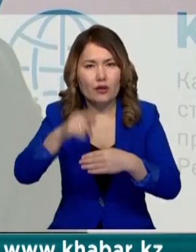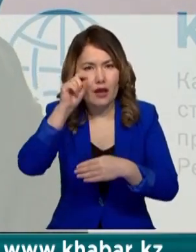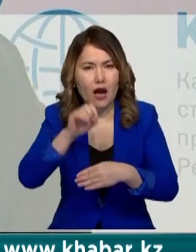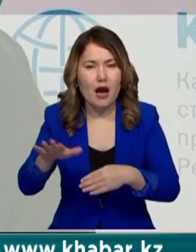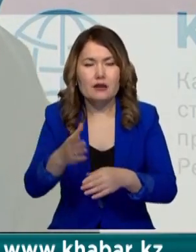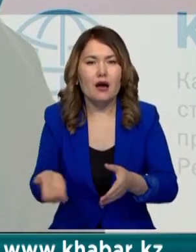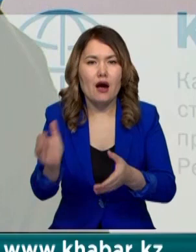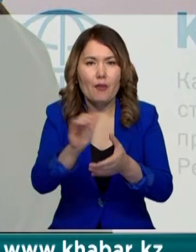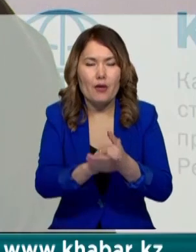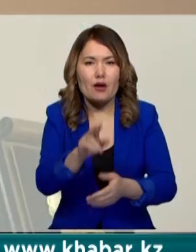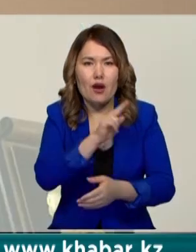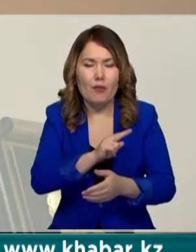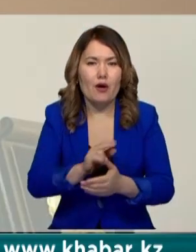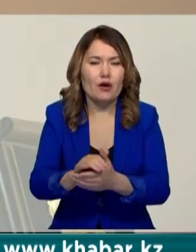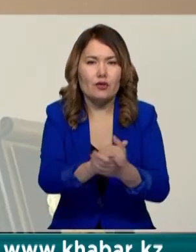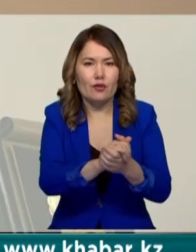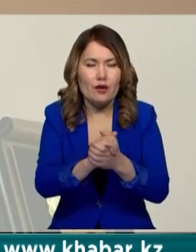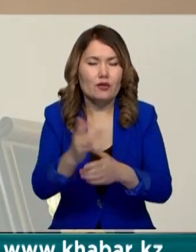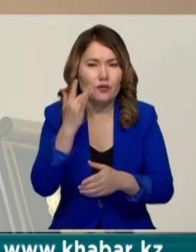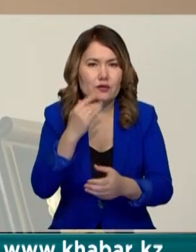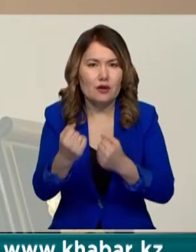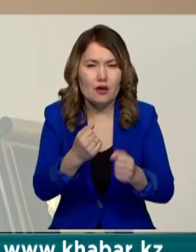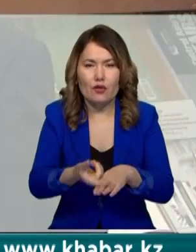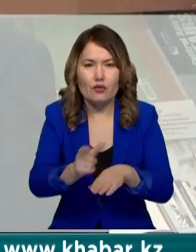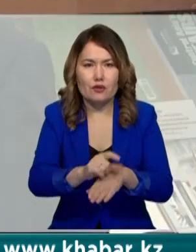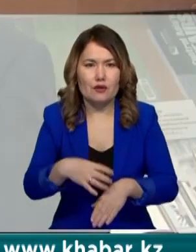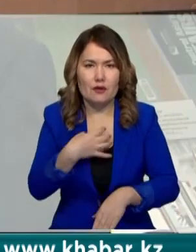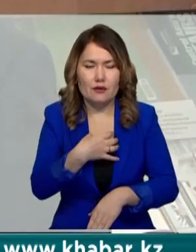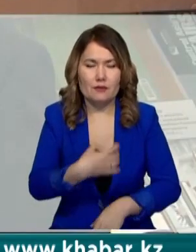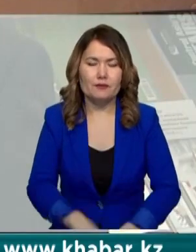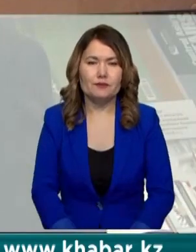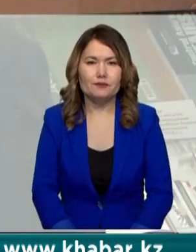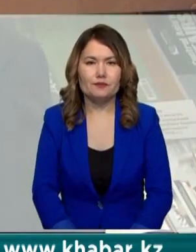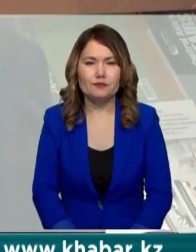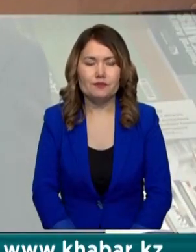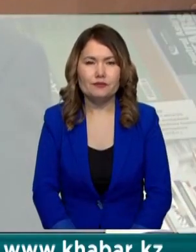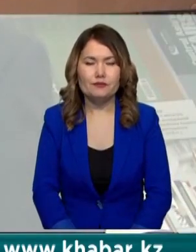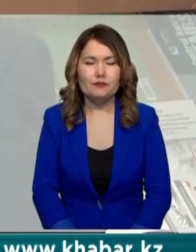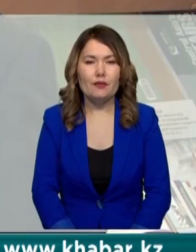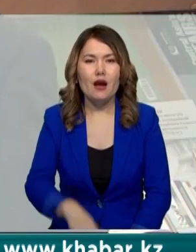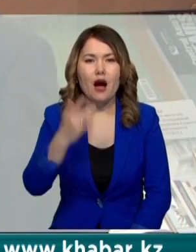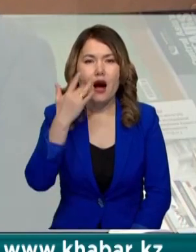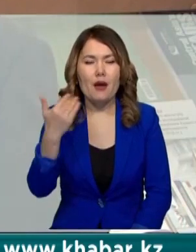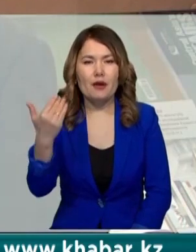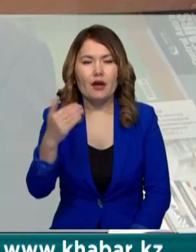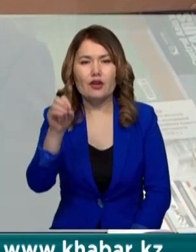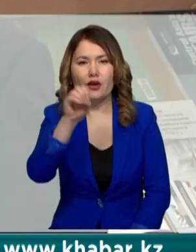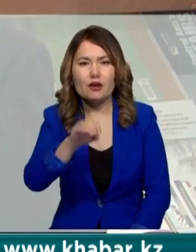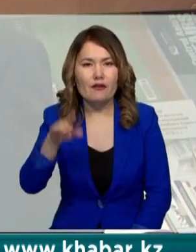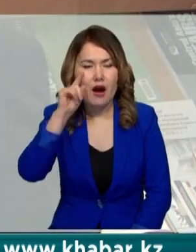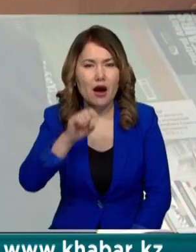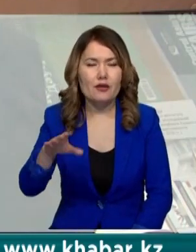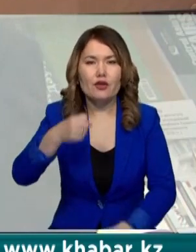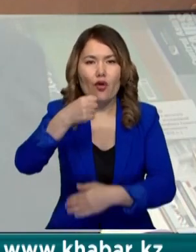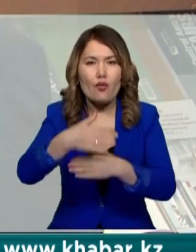елдерімен ынтымақтастық үшін қандай ұсыныстар жасайтыны өте маңызды. Соединенные Штаты Америки. Америка құрама штаттары Еуразияда, дәлірек